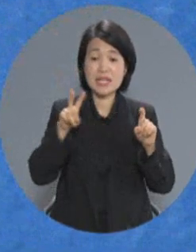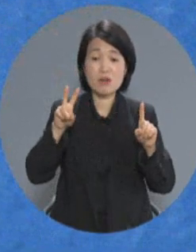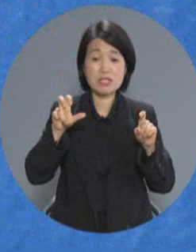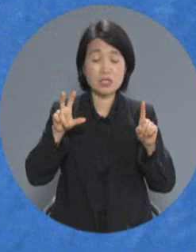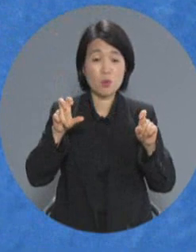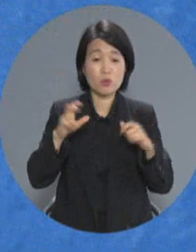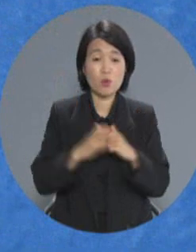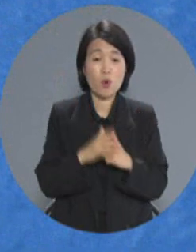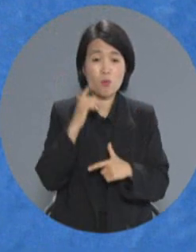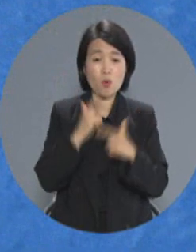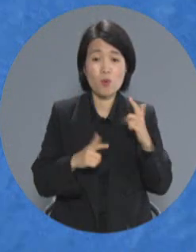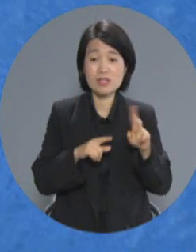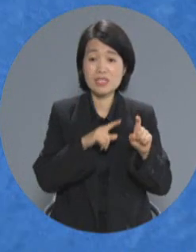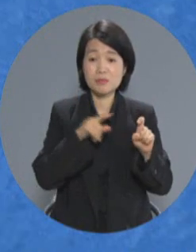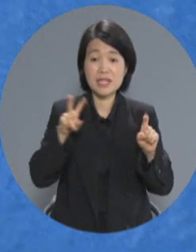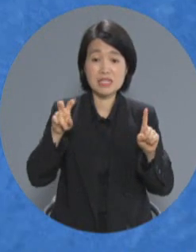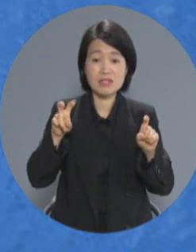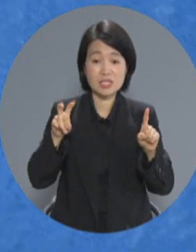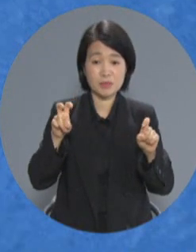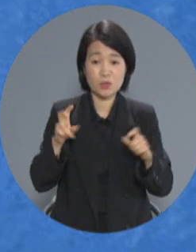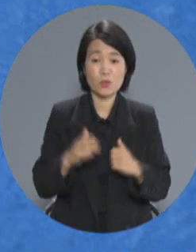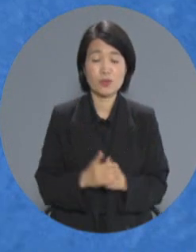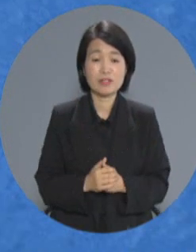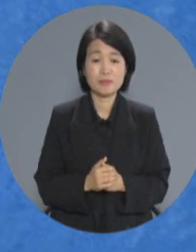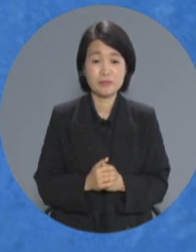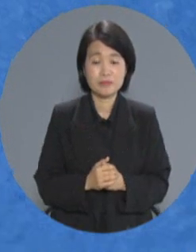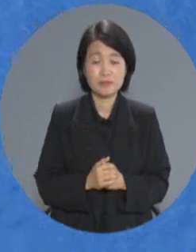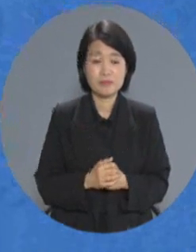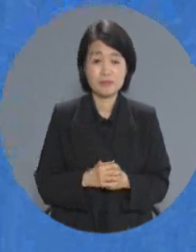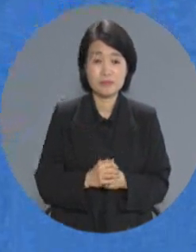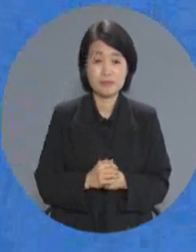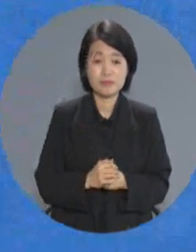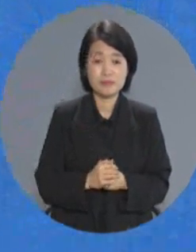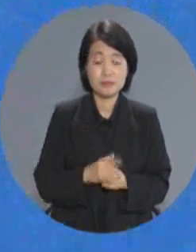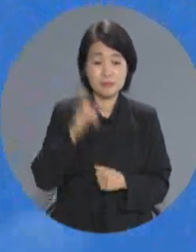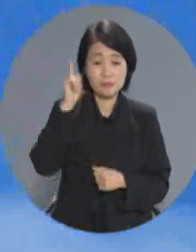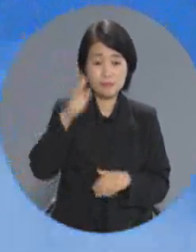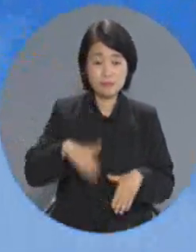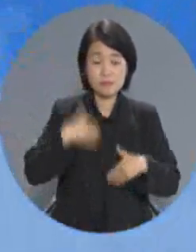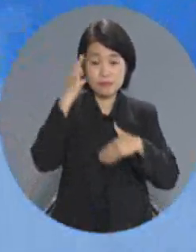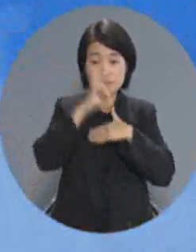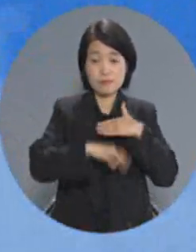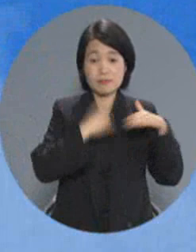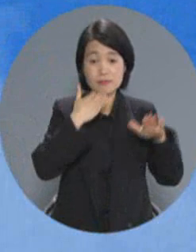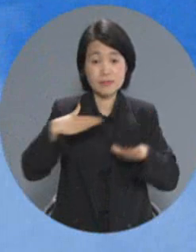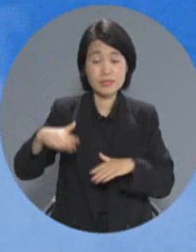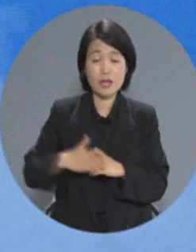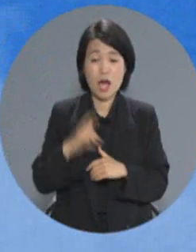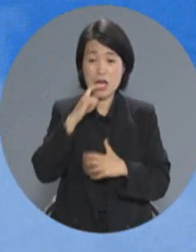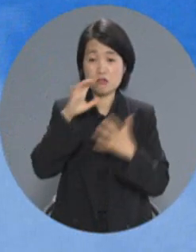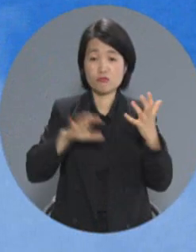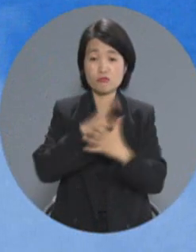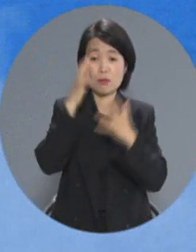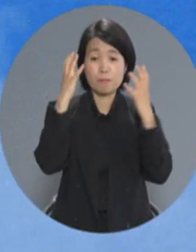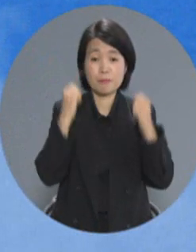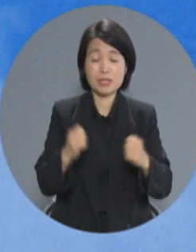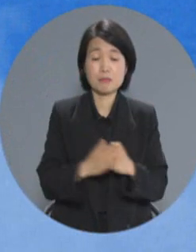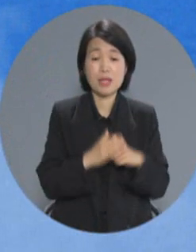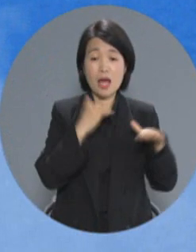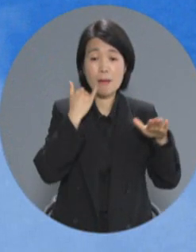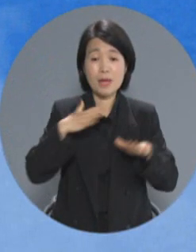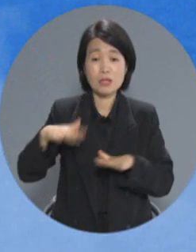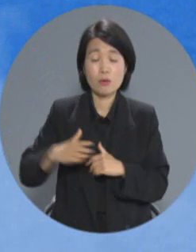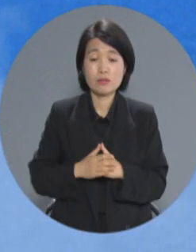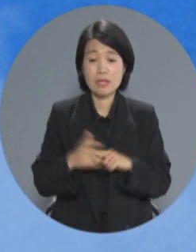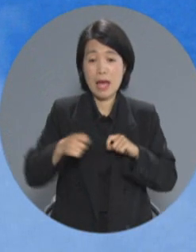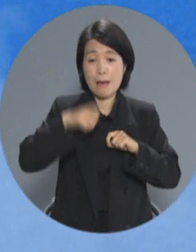25도, 목포는 11에서 22도를 보이겠습니다. 내일 남해서부 해상은 구름이 많겠습니다. 파도는